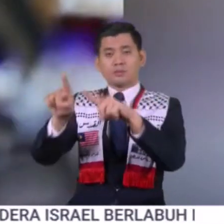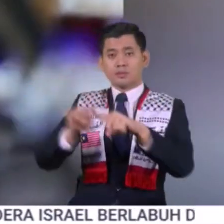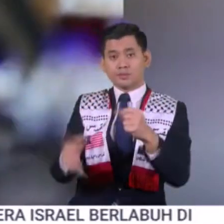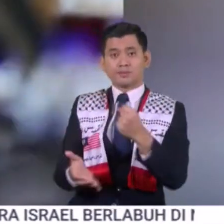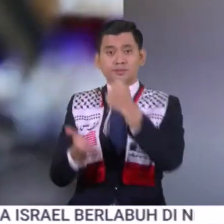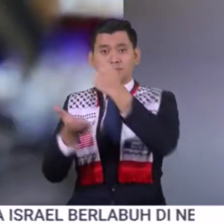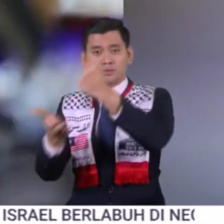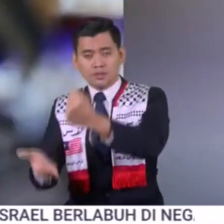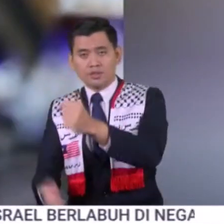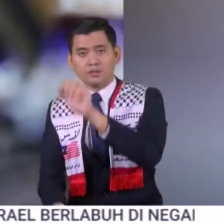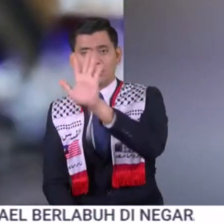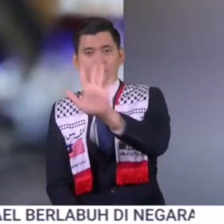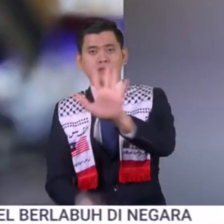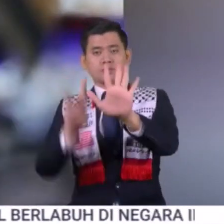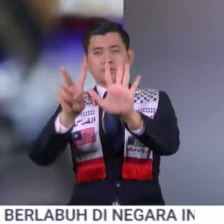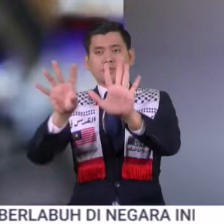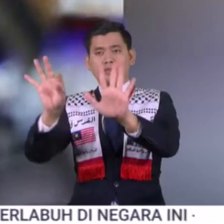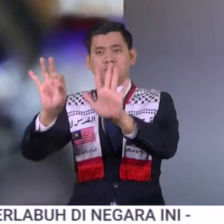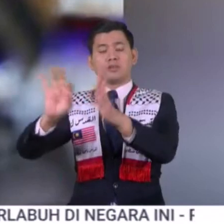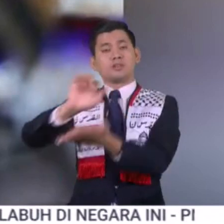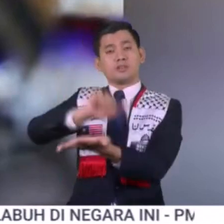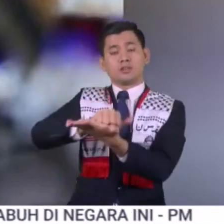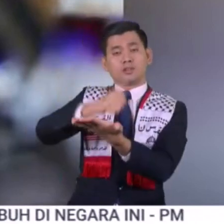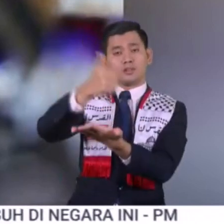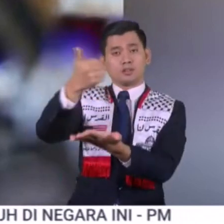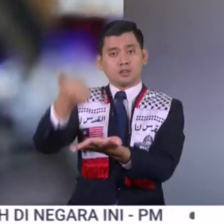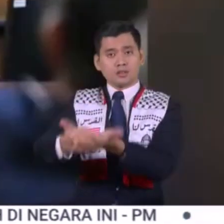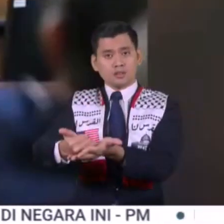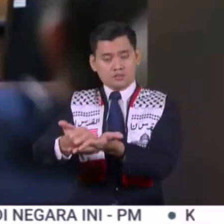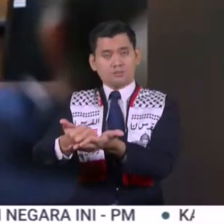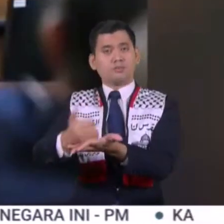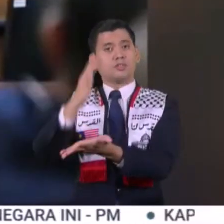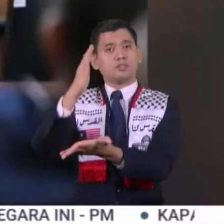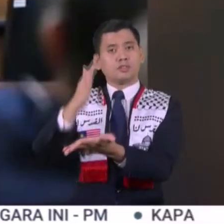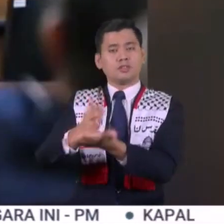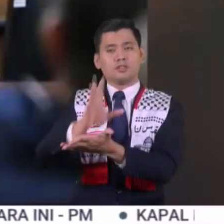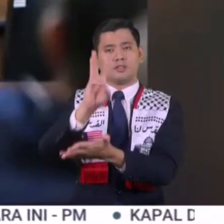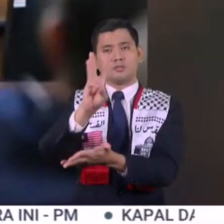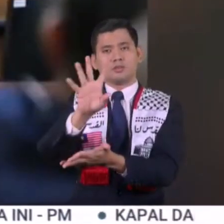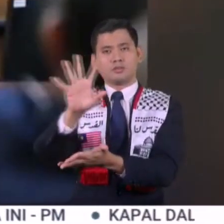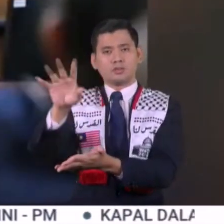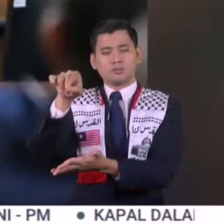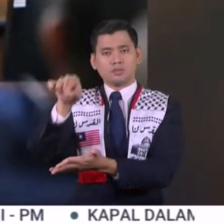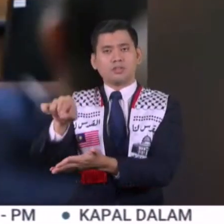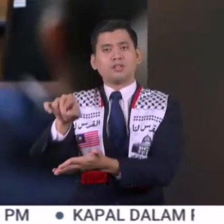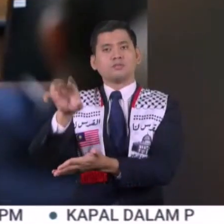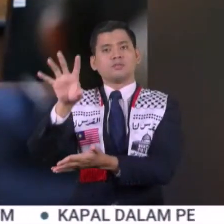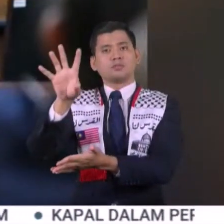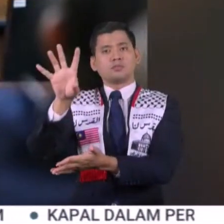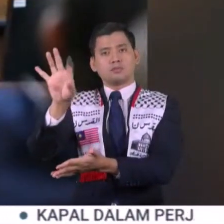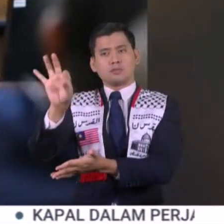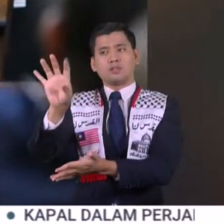antaranya 529 akaun yang dibekukan dengan nilai r5.9 juta